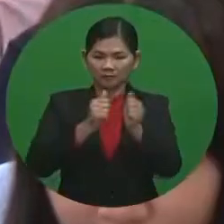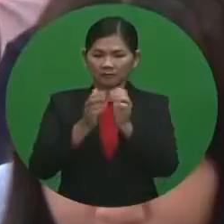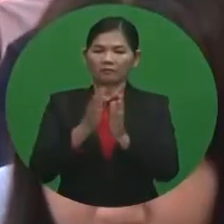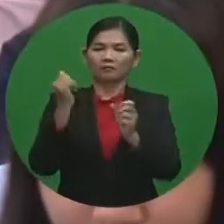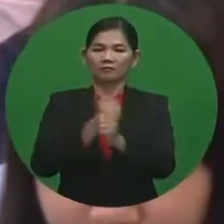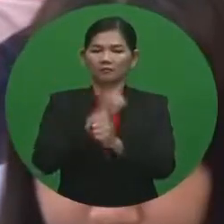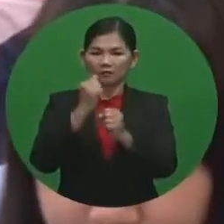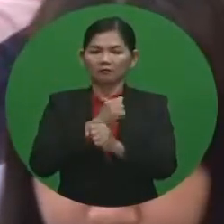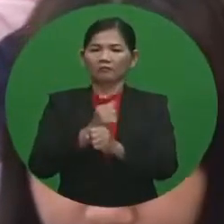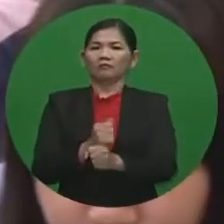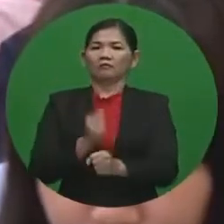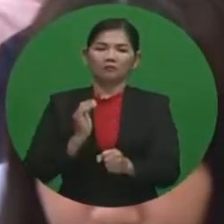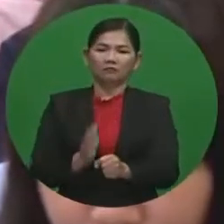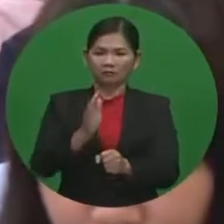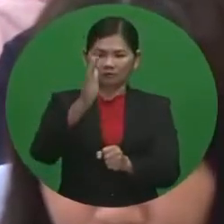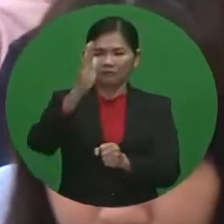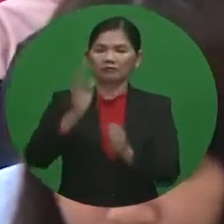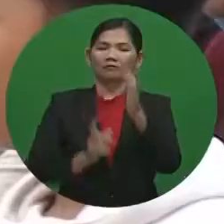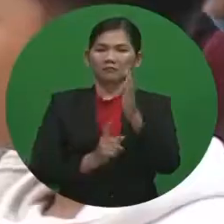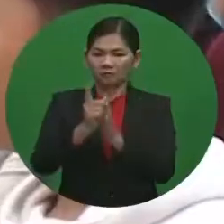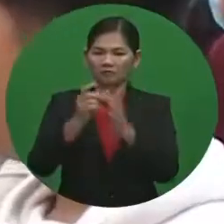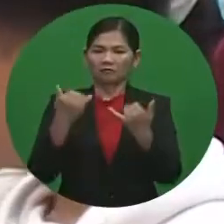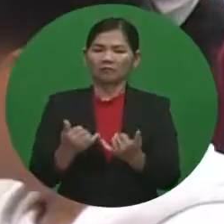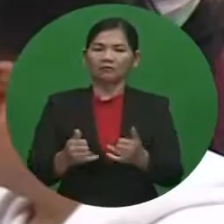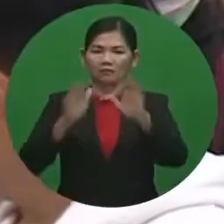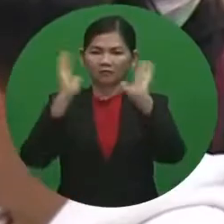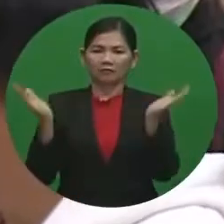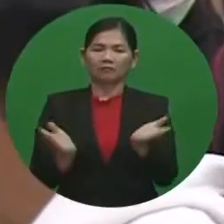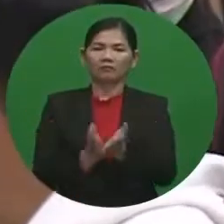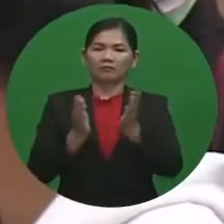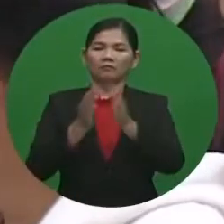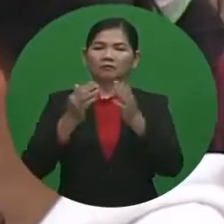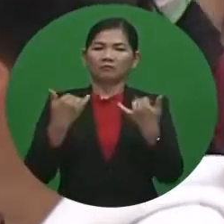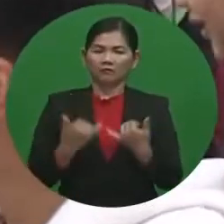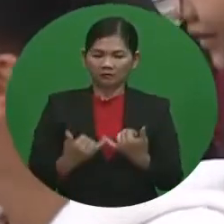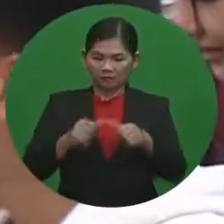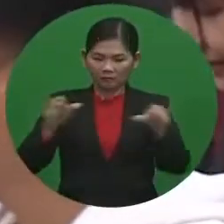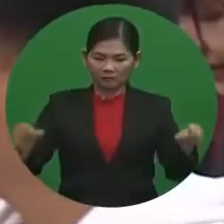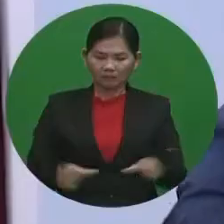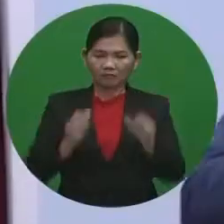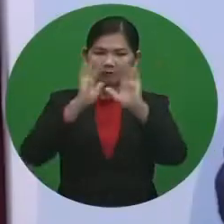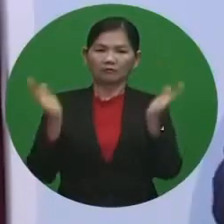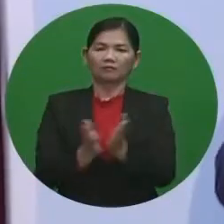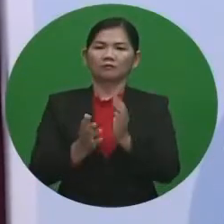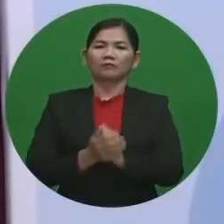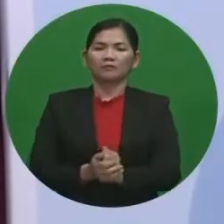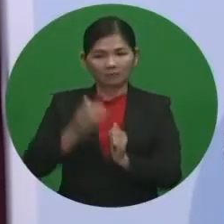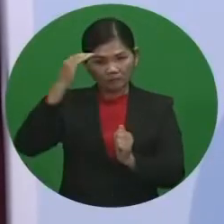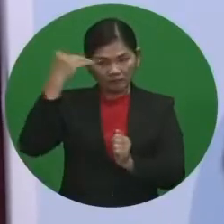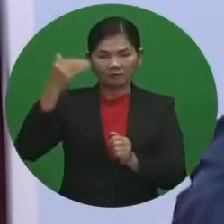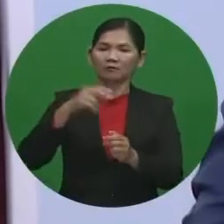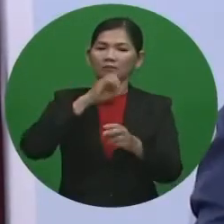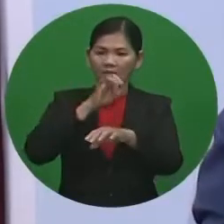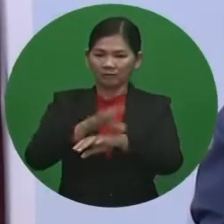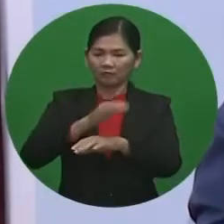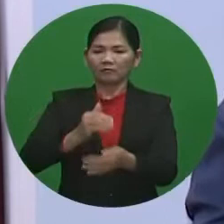ការងារនិងដើរទាន់ការវិវត្តរីចម្រើននៅលើសកលភាវូបនីយកម្មនៅក្នុងតំបន់និងពិភពលោកលោកក៏បានផ្ដាំផ្ញើ